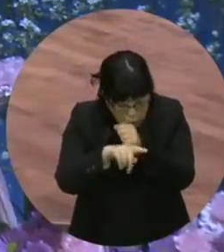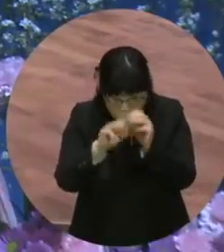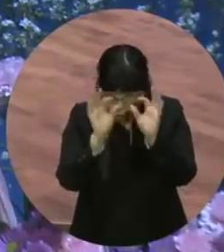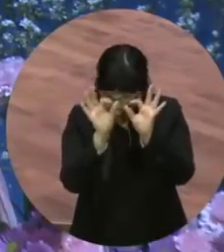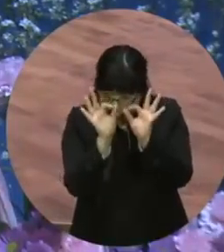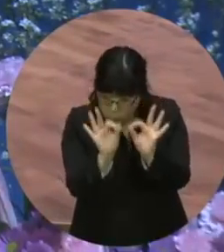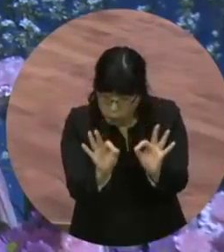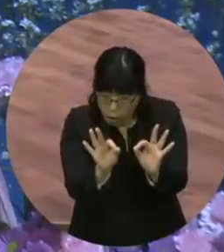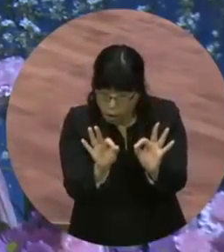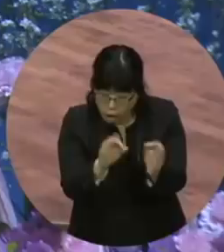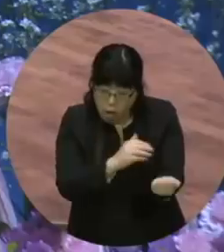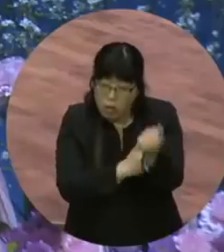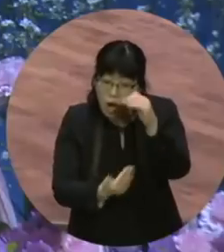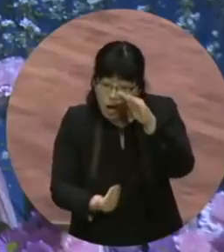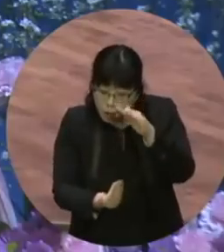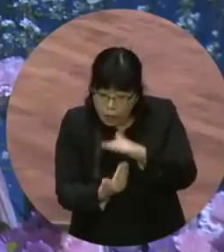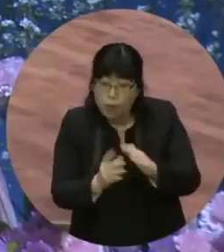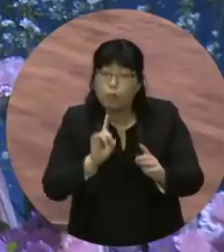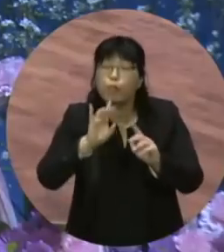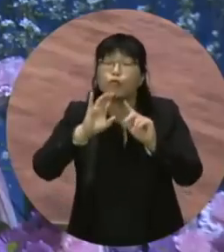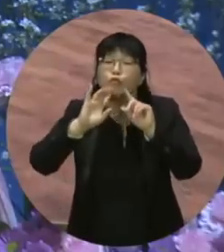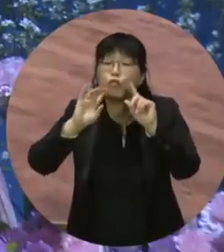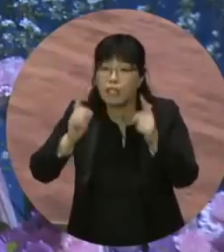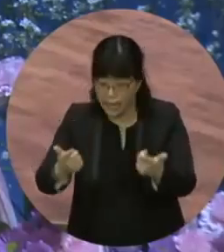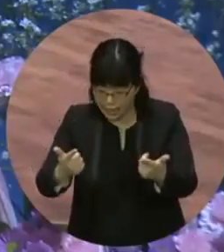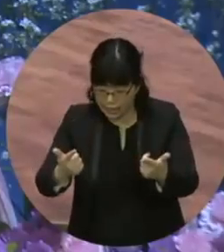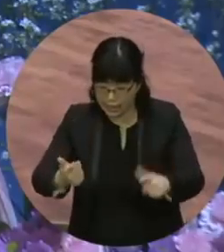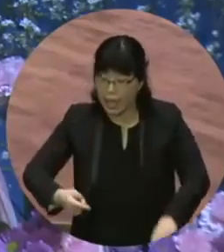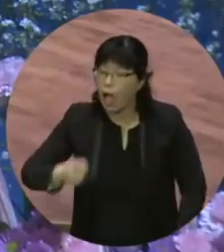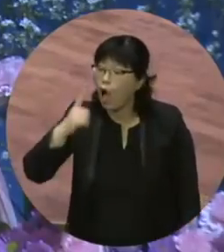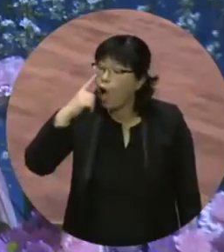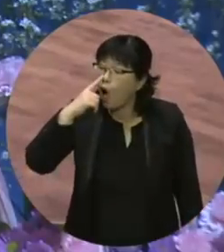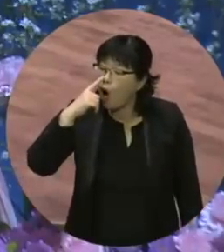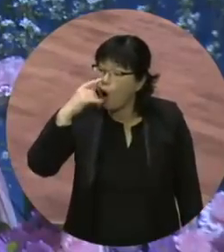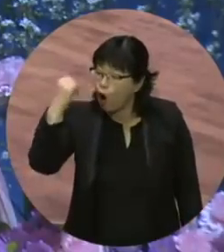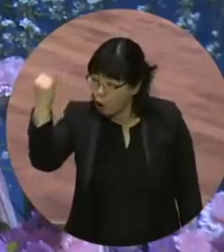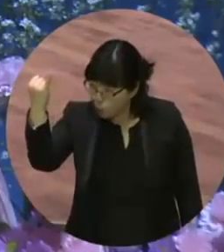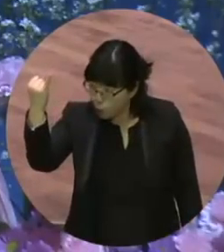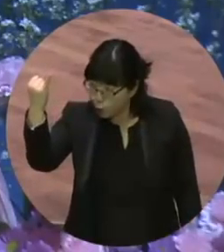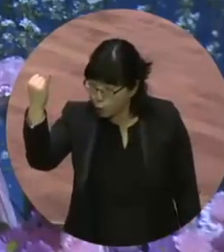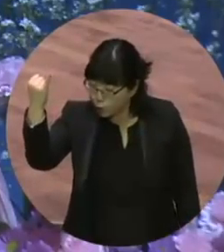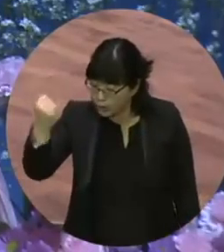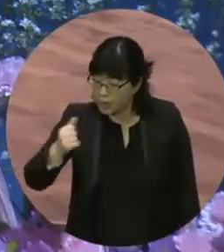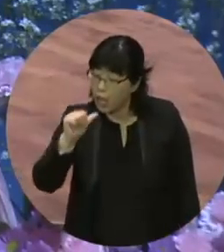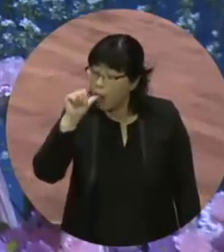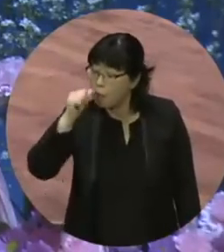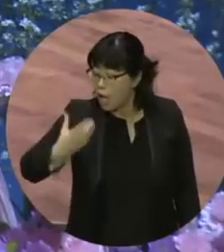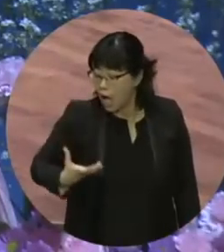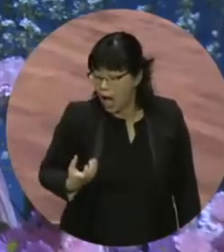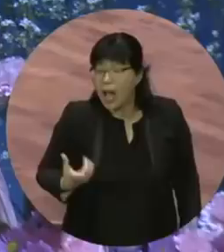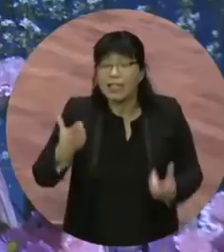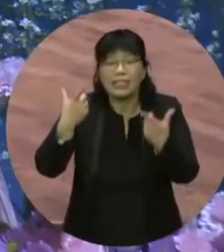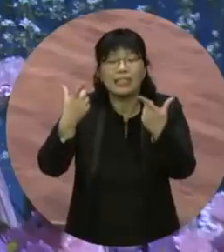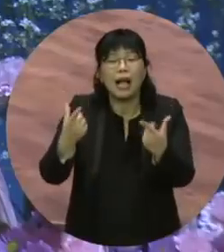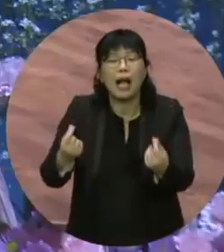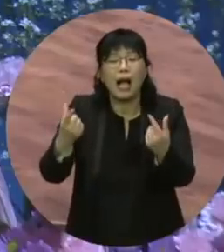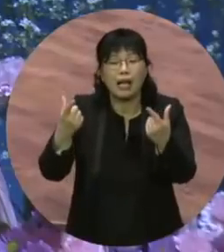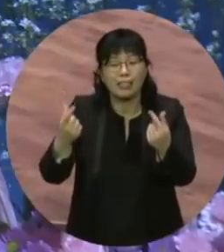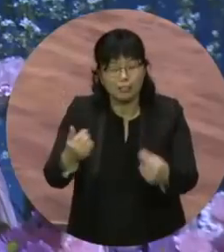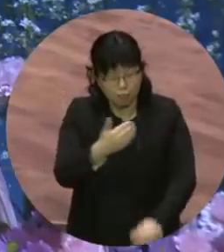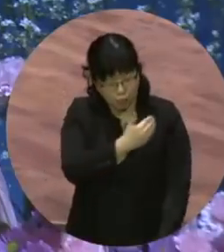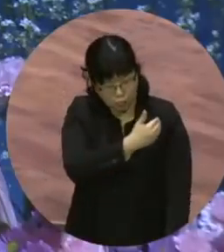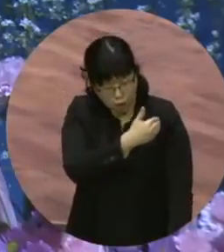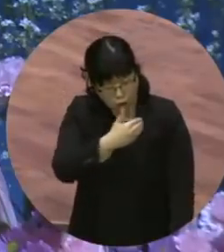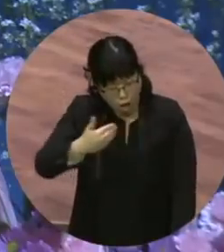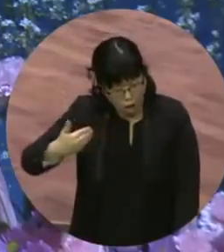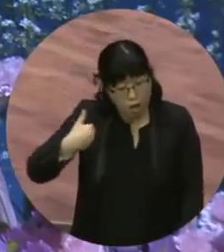의미뿐만 아니라 어머니의 젖가슴 같은 풍성함. 자, 아기가 어머니의 젖을